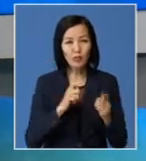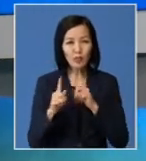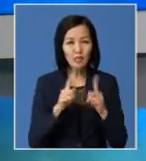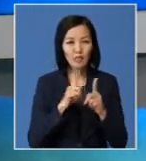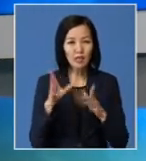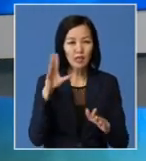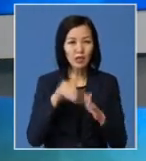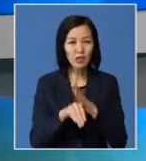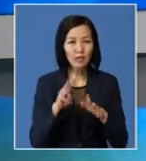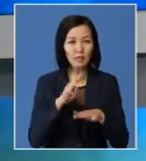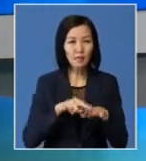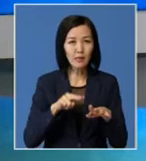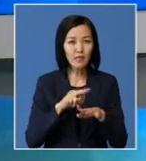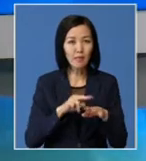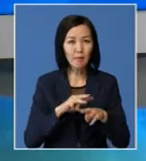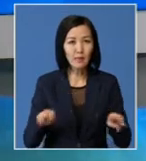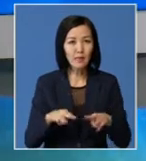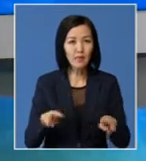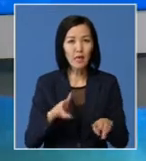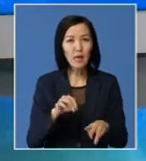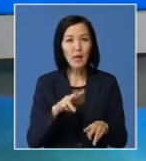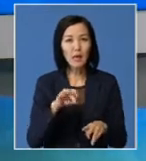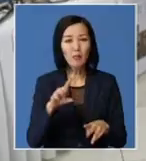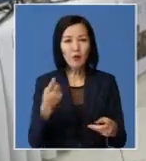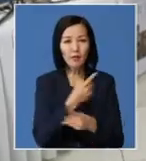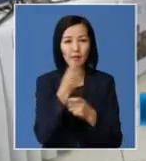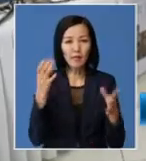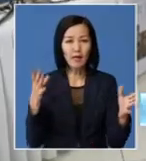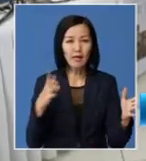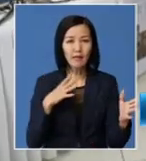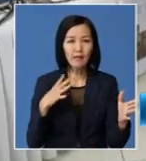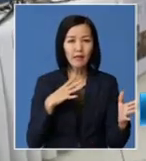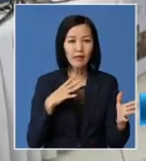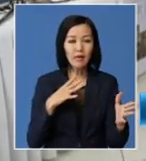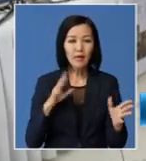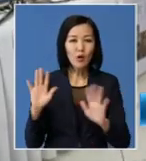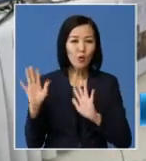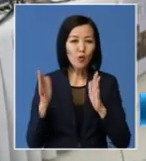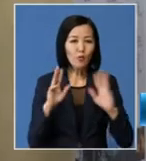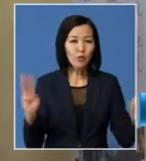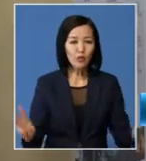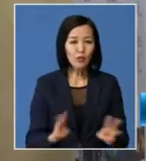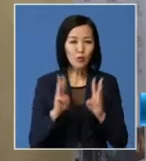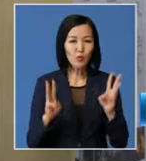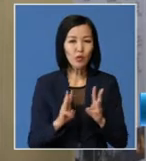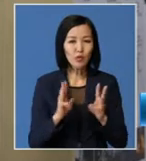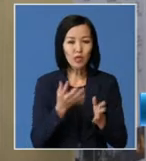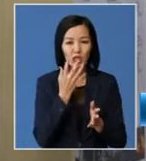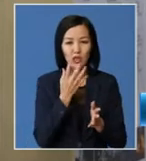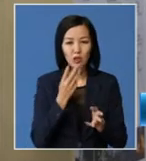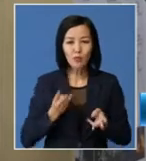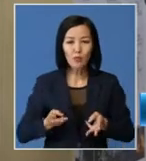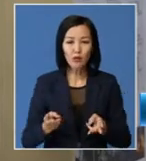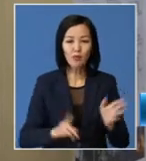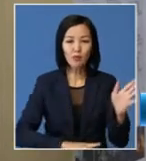істер министрі Қалмұхаммед Қасымов баяндады. Орман және далада орын алатын өрттің мәселесі өзекті. Оған жылыту маусымы басталғалы бері